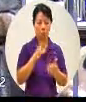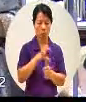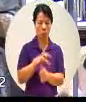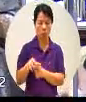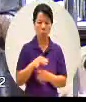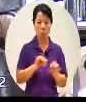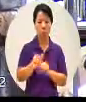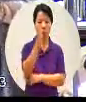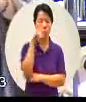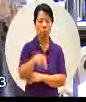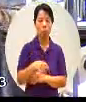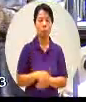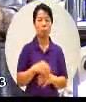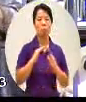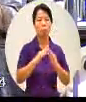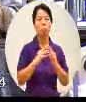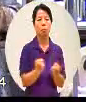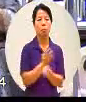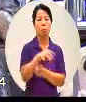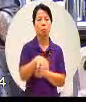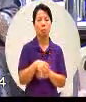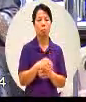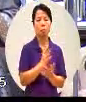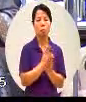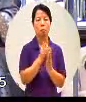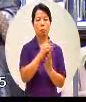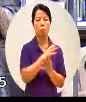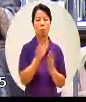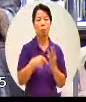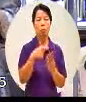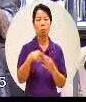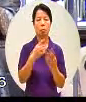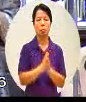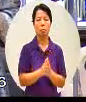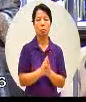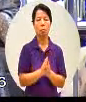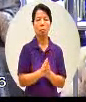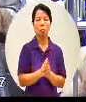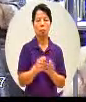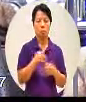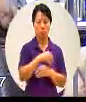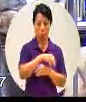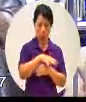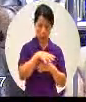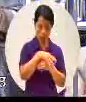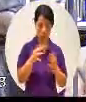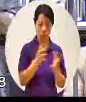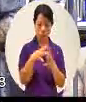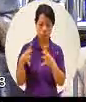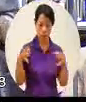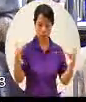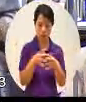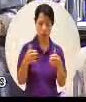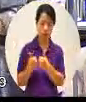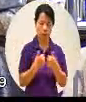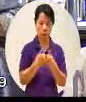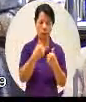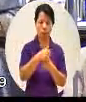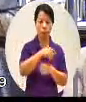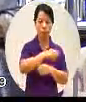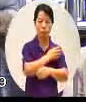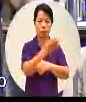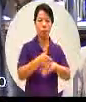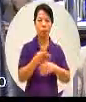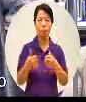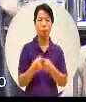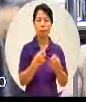局、都市发展局等这一个跨局处这个部分的讨论，全面检讨。 都